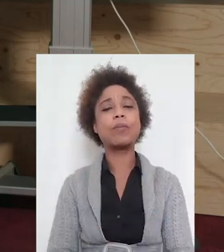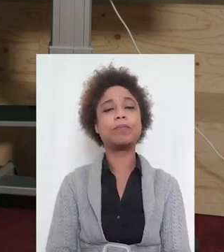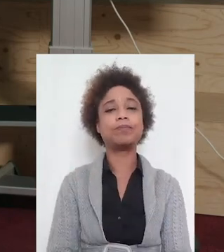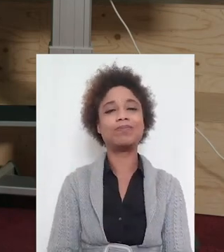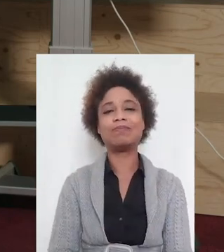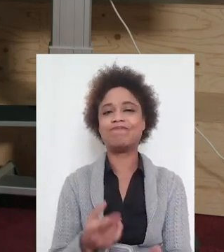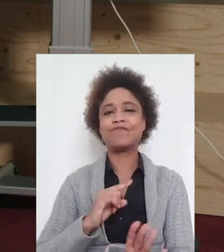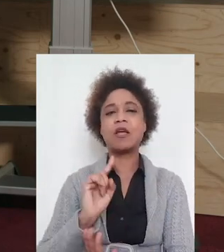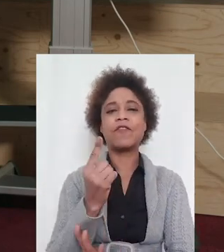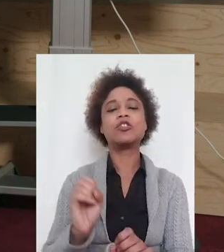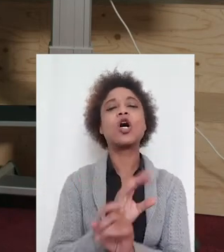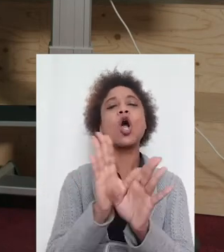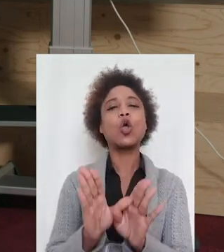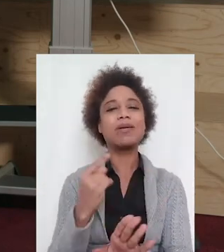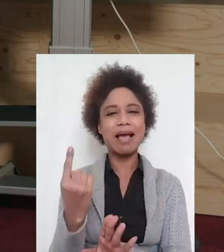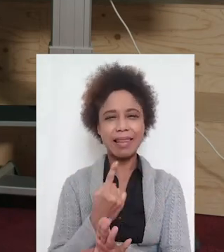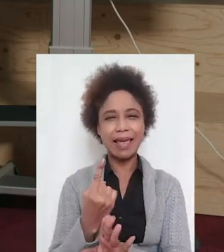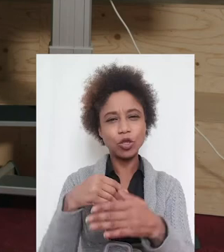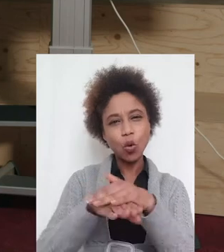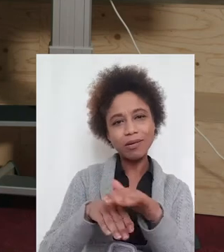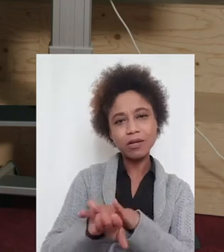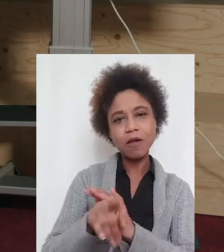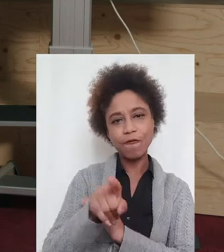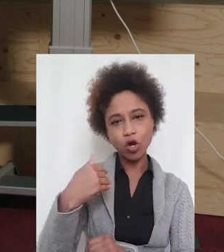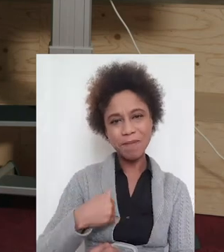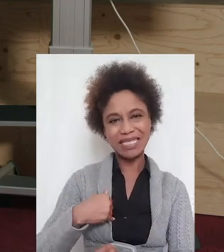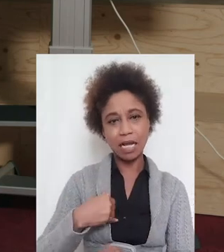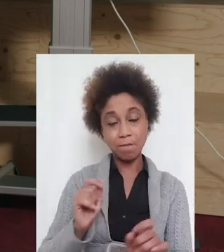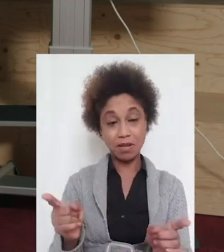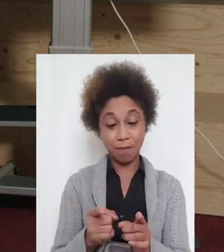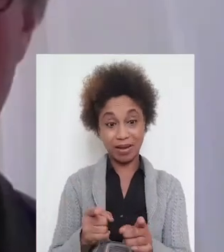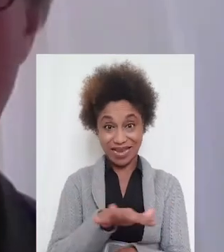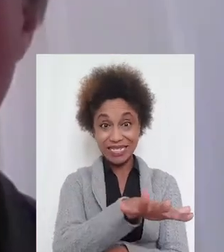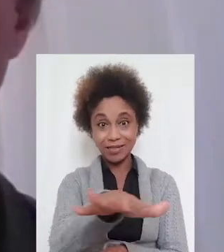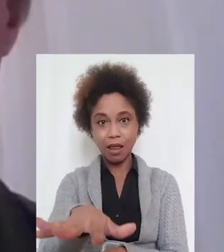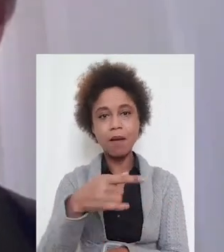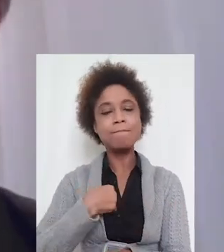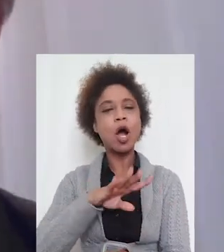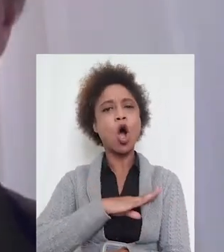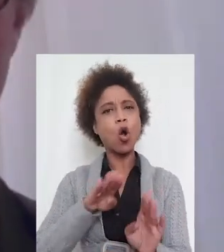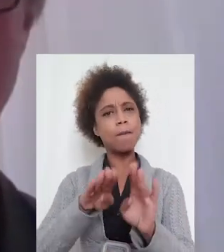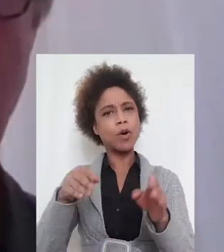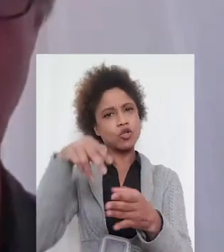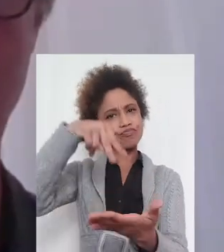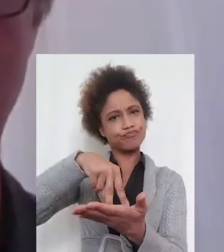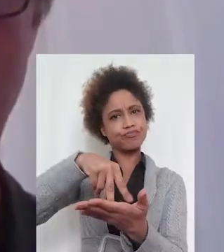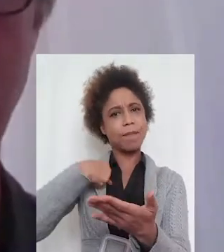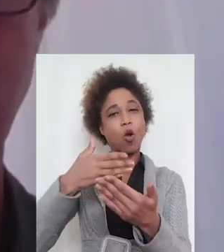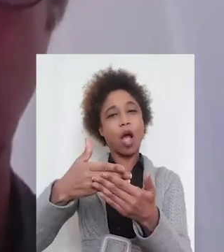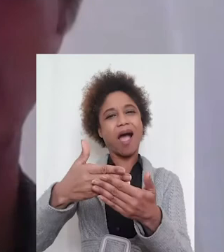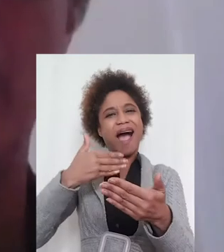Het gaat dus voor alle duidelijkheid niet alleen om toegankelijkheid voor mensen met een beperking in de zaal, maar ook op het podium en achter de